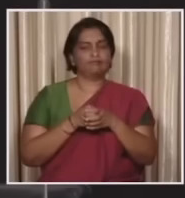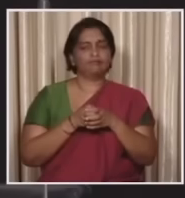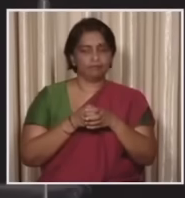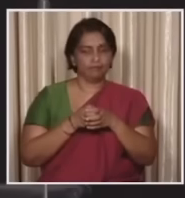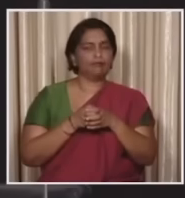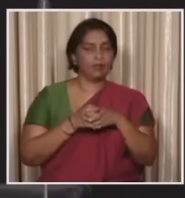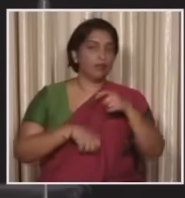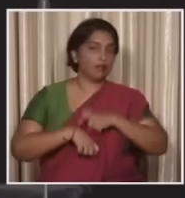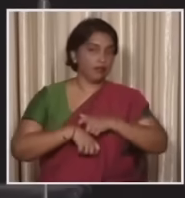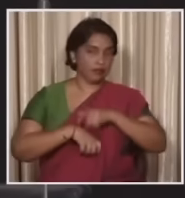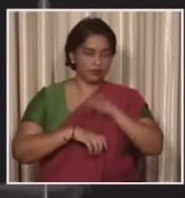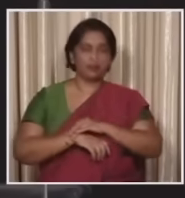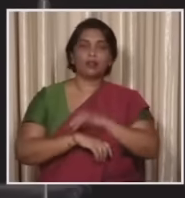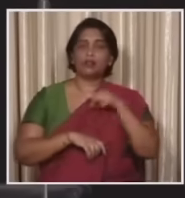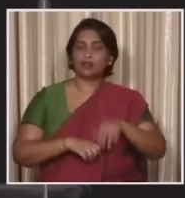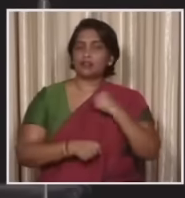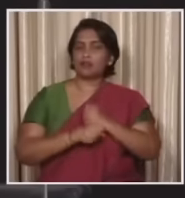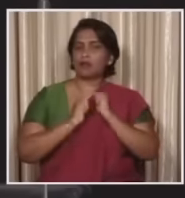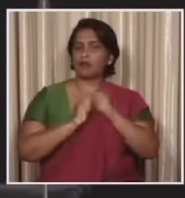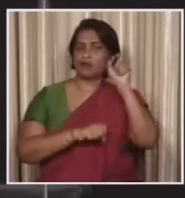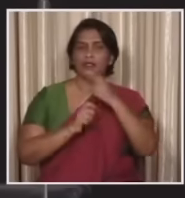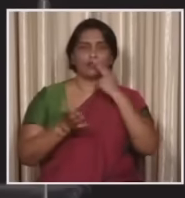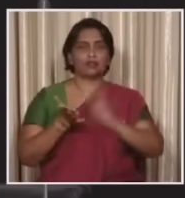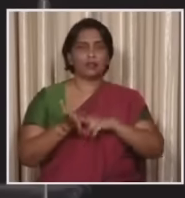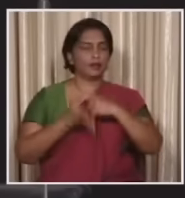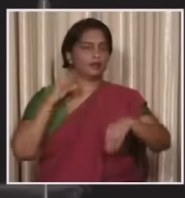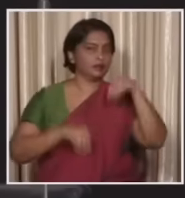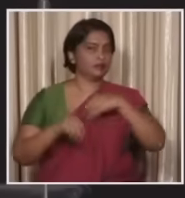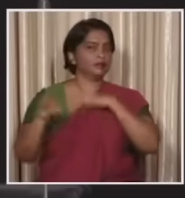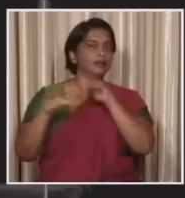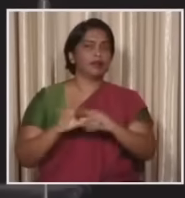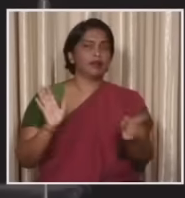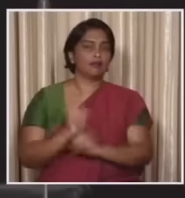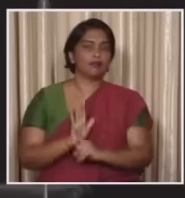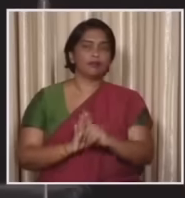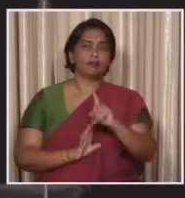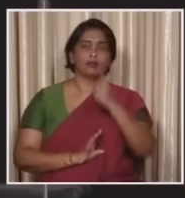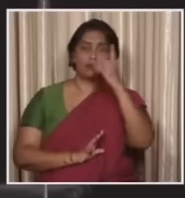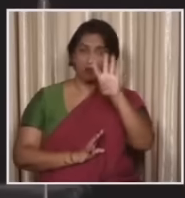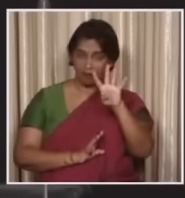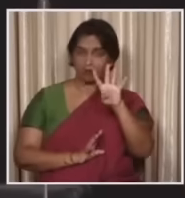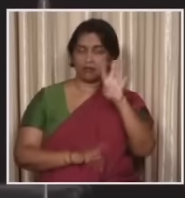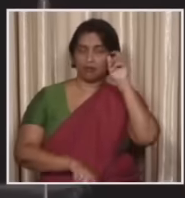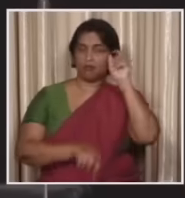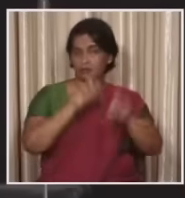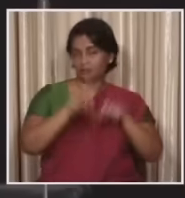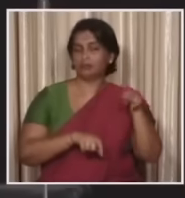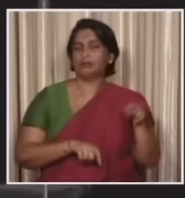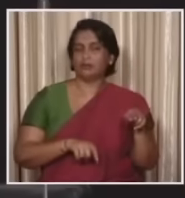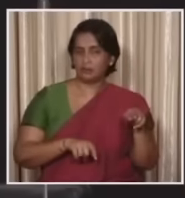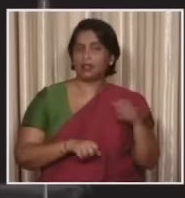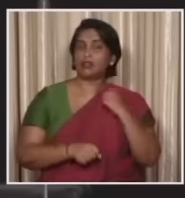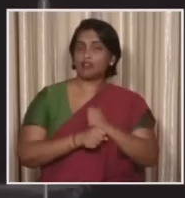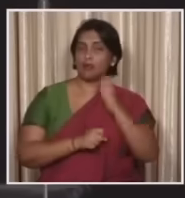ඕන අවස්ථාවක් මේ. අද රාජ්‍ය නිලධාරී තැපැල් ඡන්දයට යනවා. ලක්ෂ 14ක් රාජ්‍ය නිලධාරී ඉන්නවා.